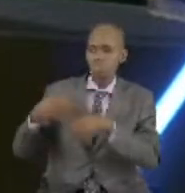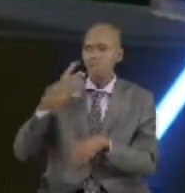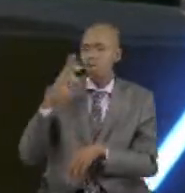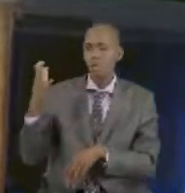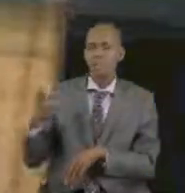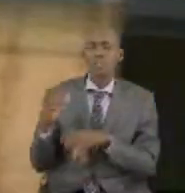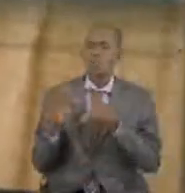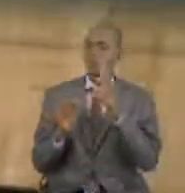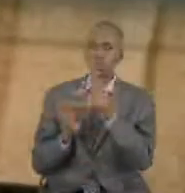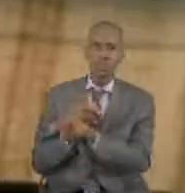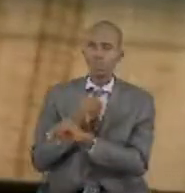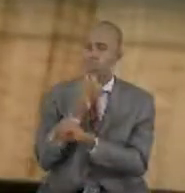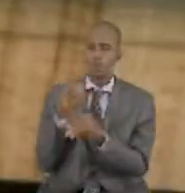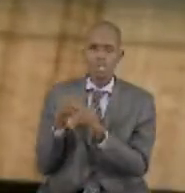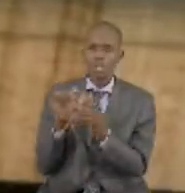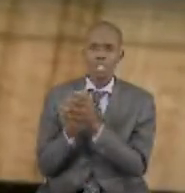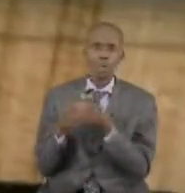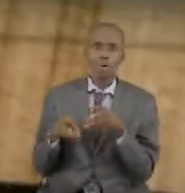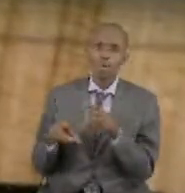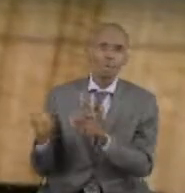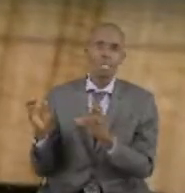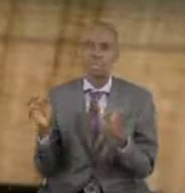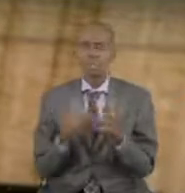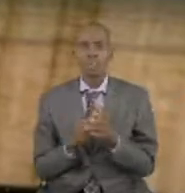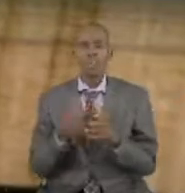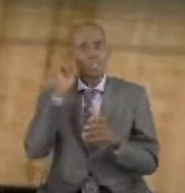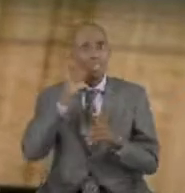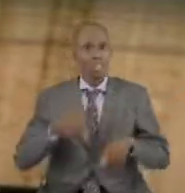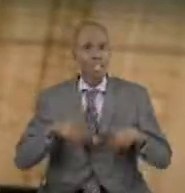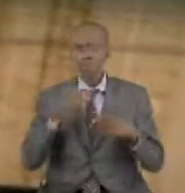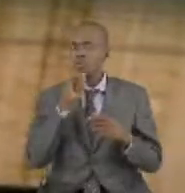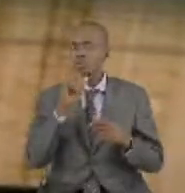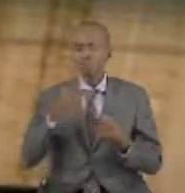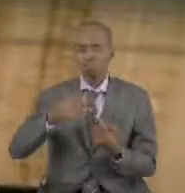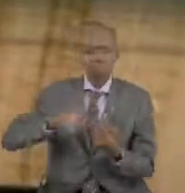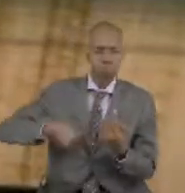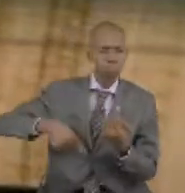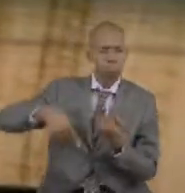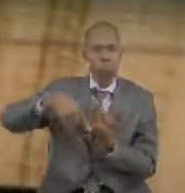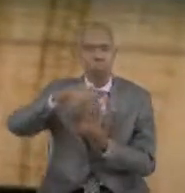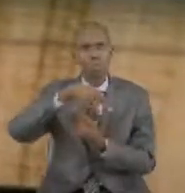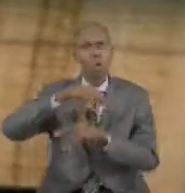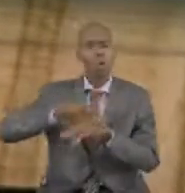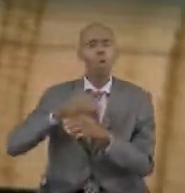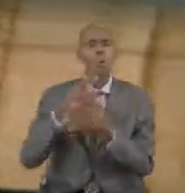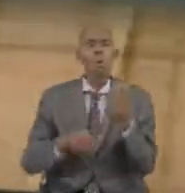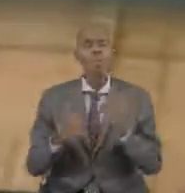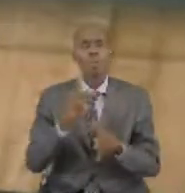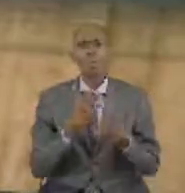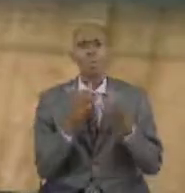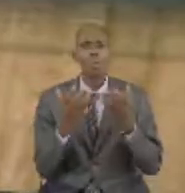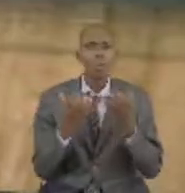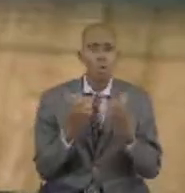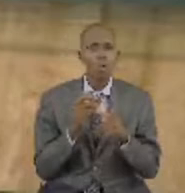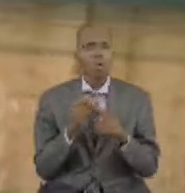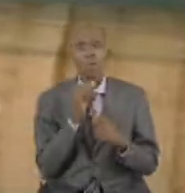vie n'était pas l'avis ne plus voter pas autour de ce que les gens veulent autour de ce que jean ne